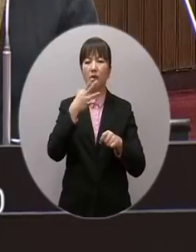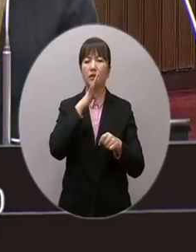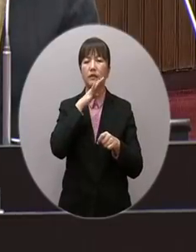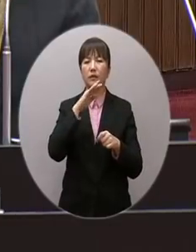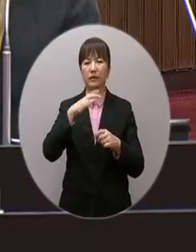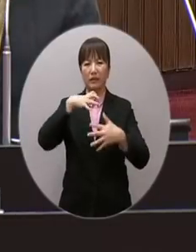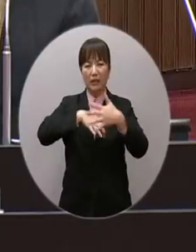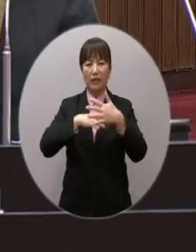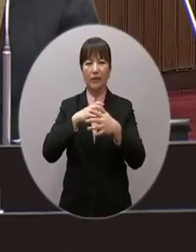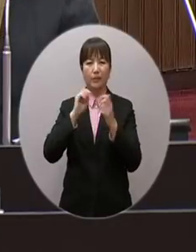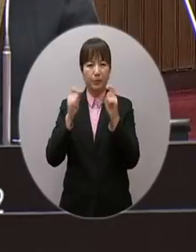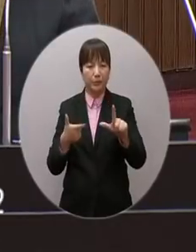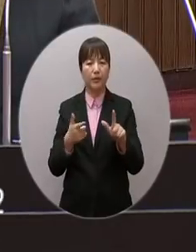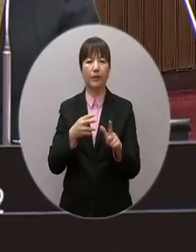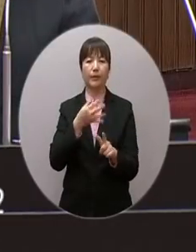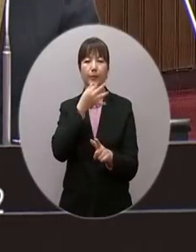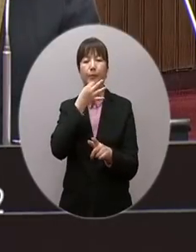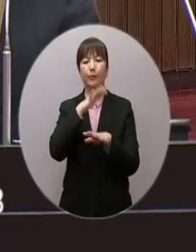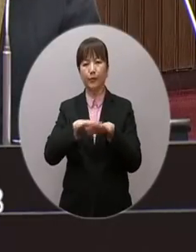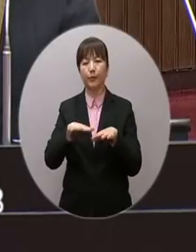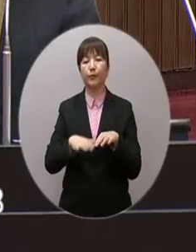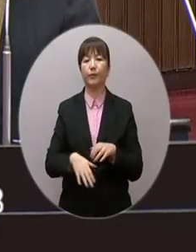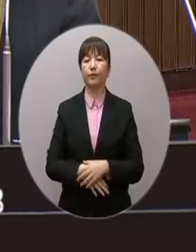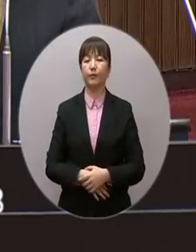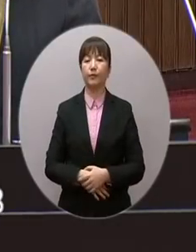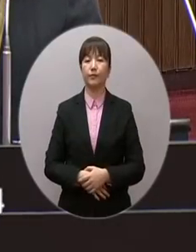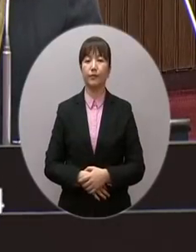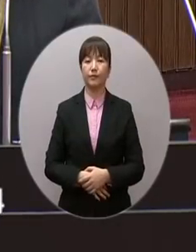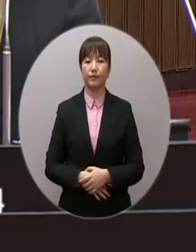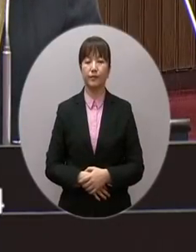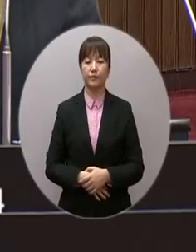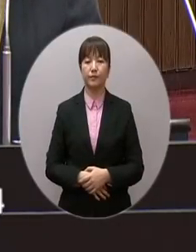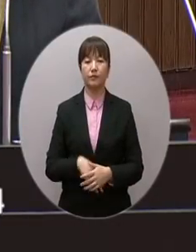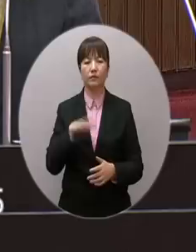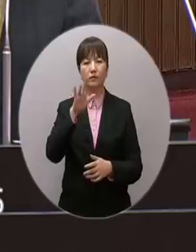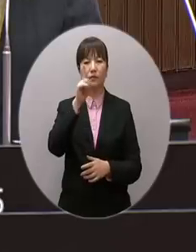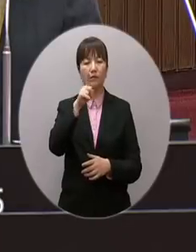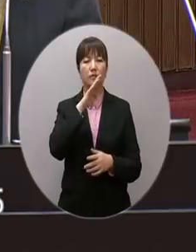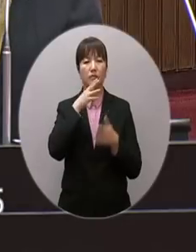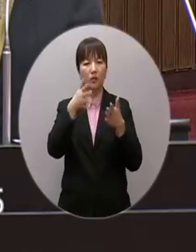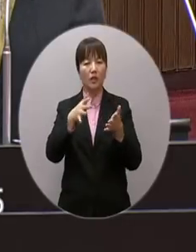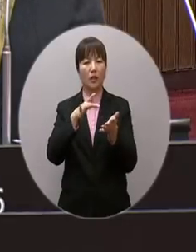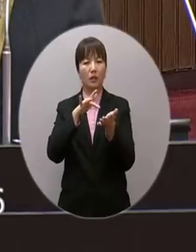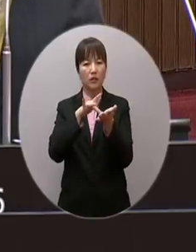就有点担心它的专业度。院长，我们有一个东西针